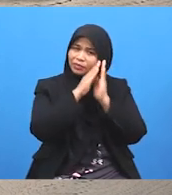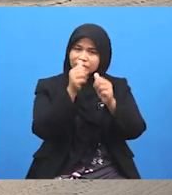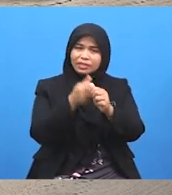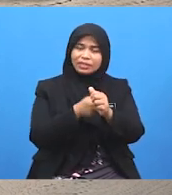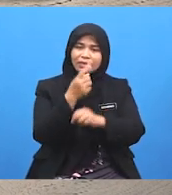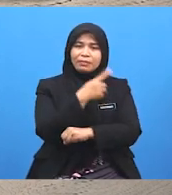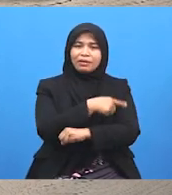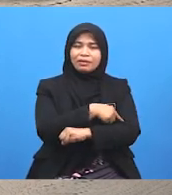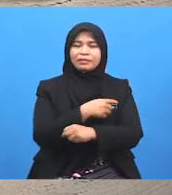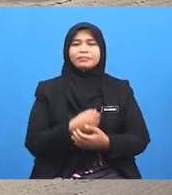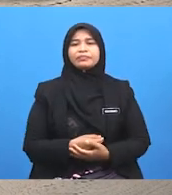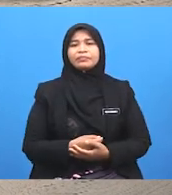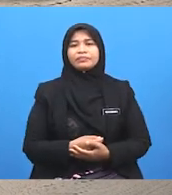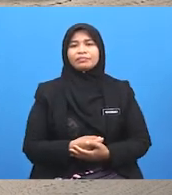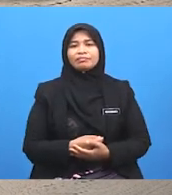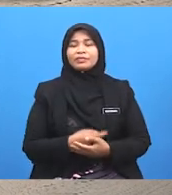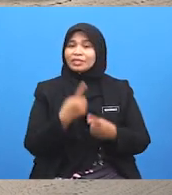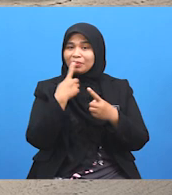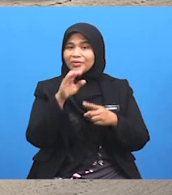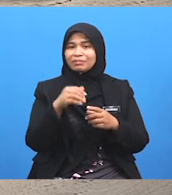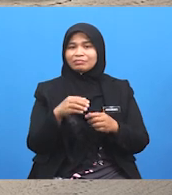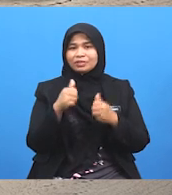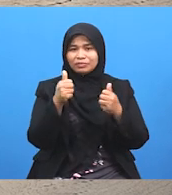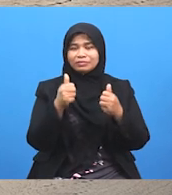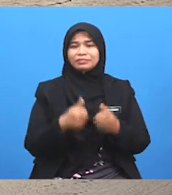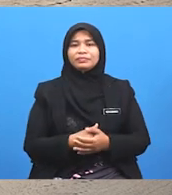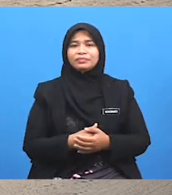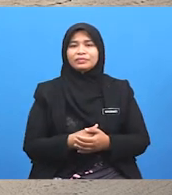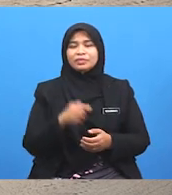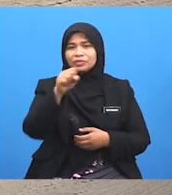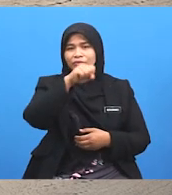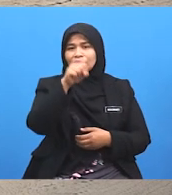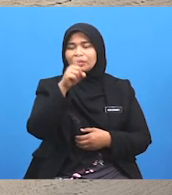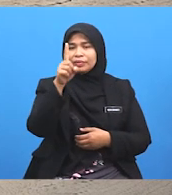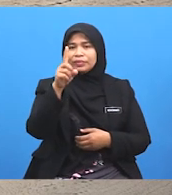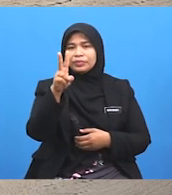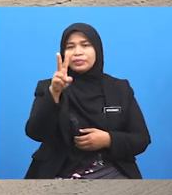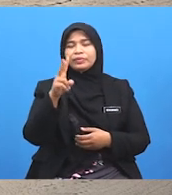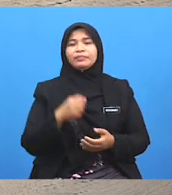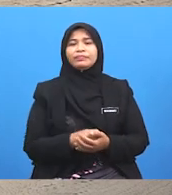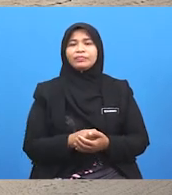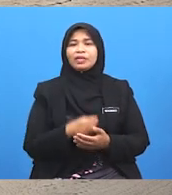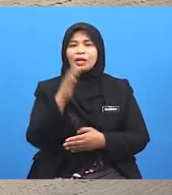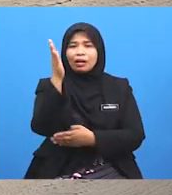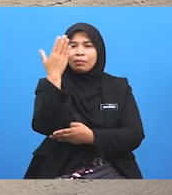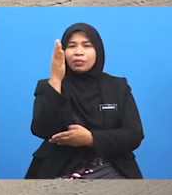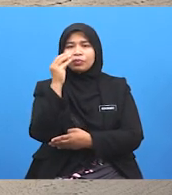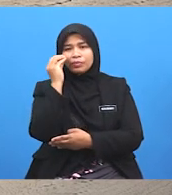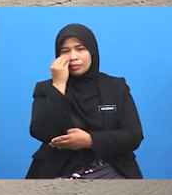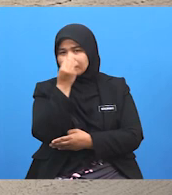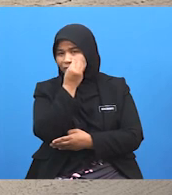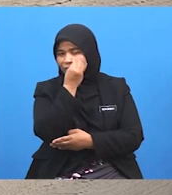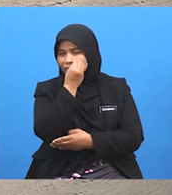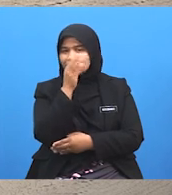setiap hari. Bagus, jawapan yang tepat. Soalan yang kedua. Pokok bunga